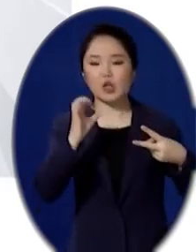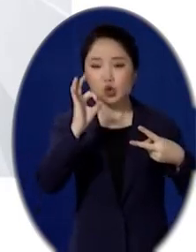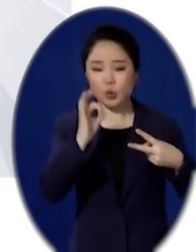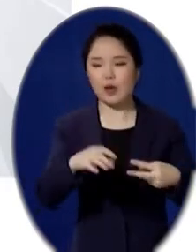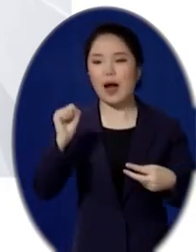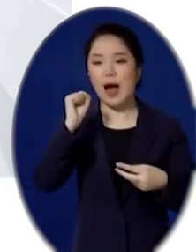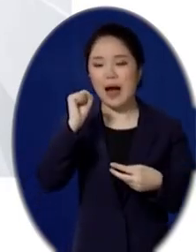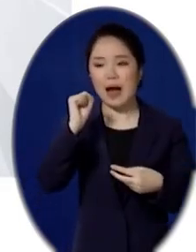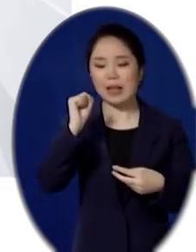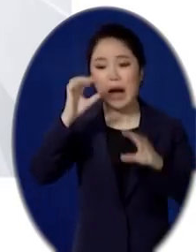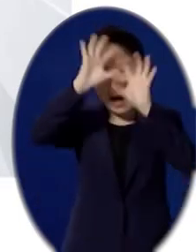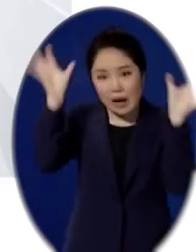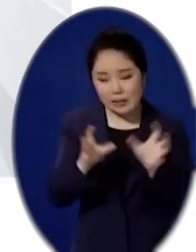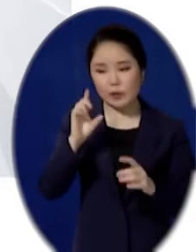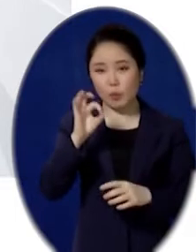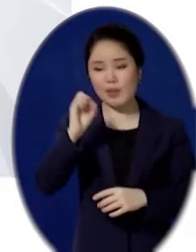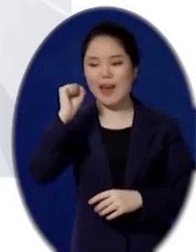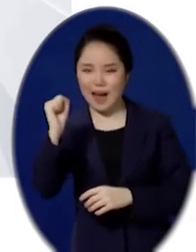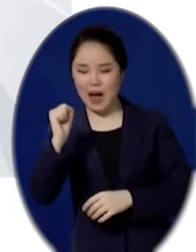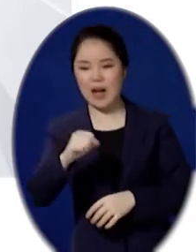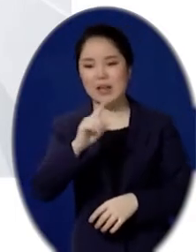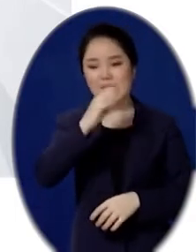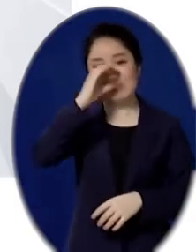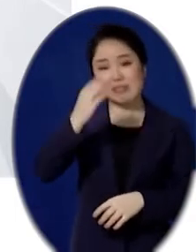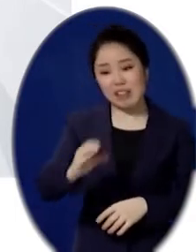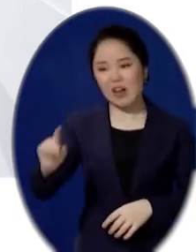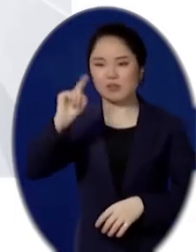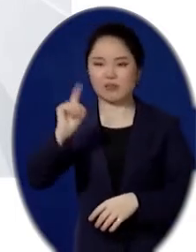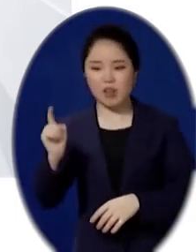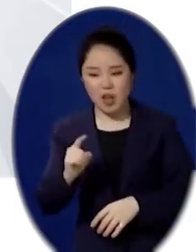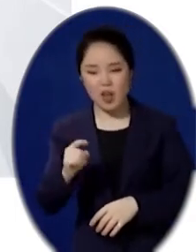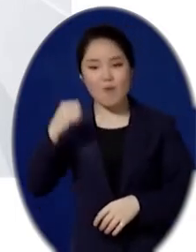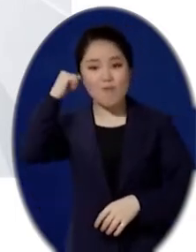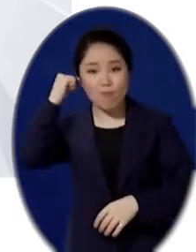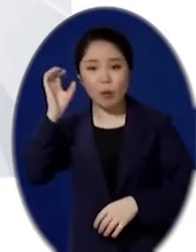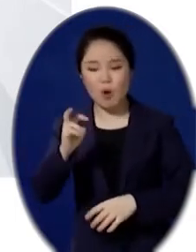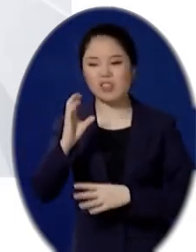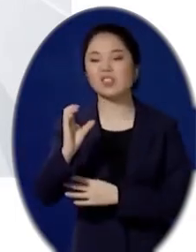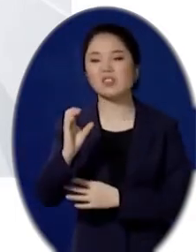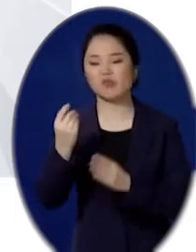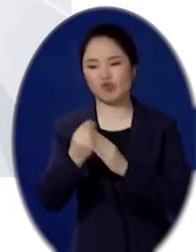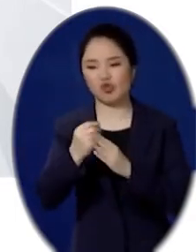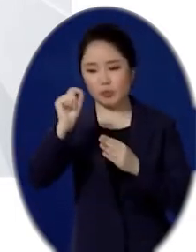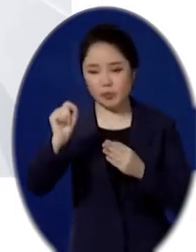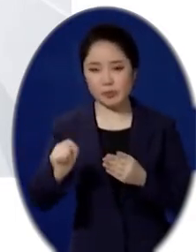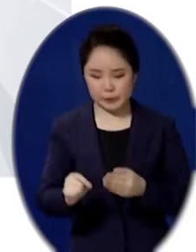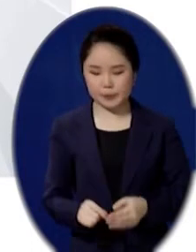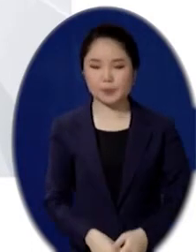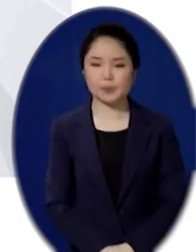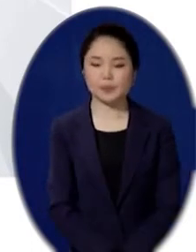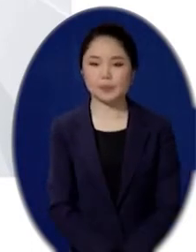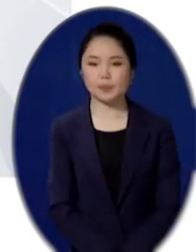заан гэж бодож байвал зэвсгэр, сармөгчин гэж бодож байвал иссгэр тэмдэглэрээ. За,